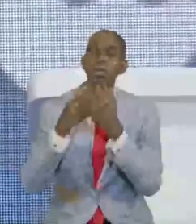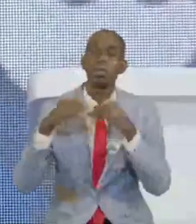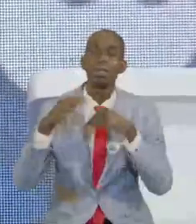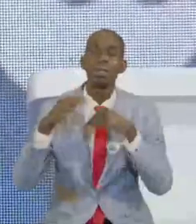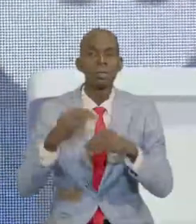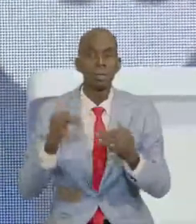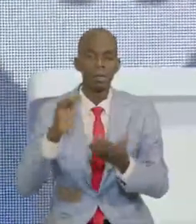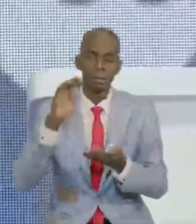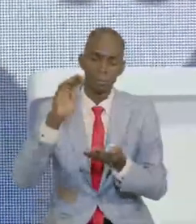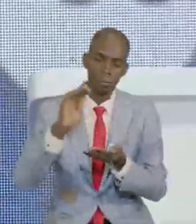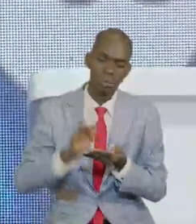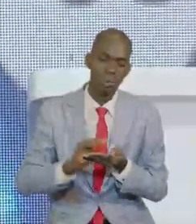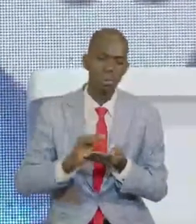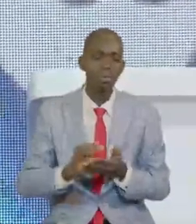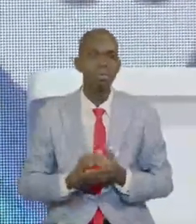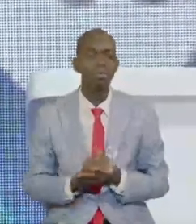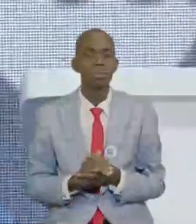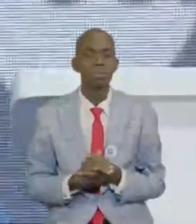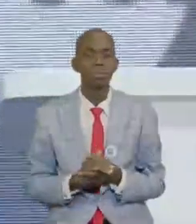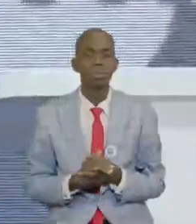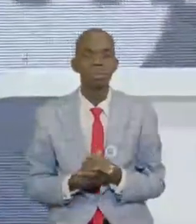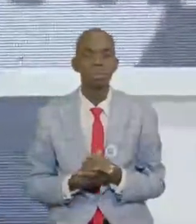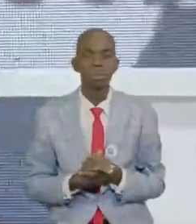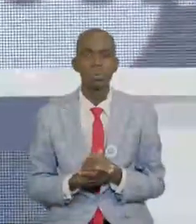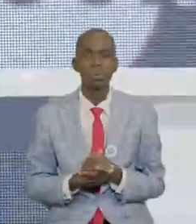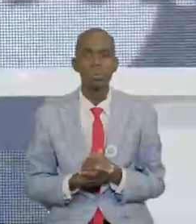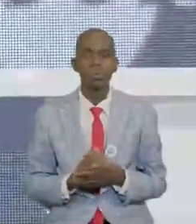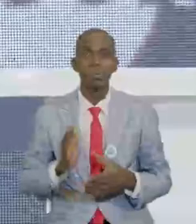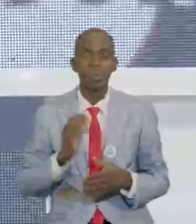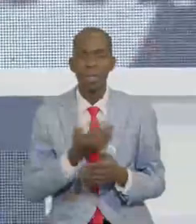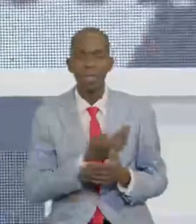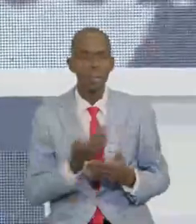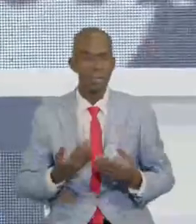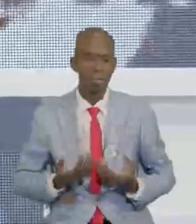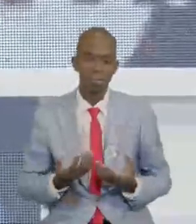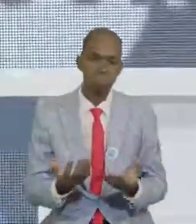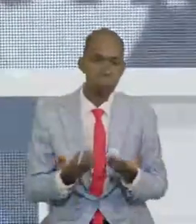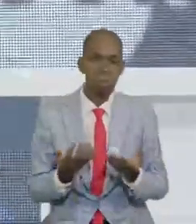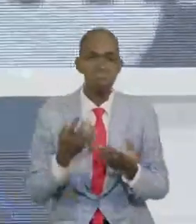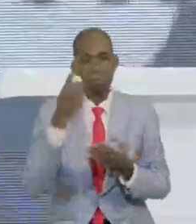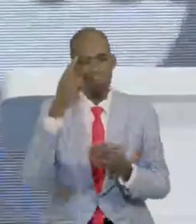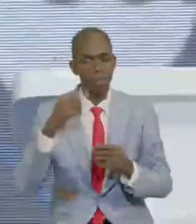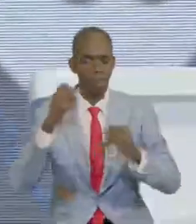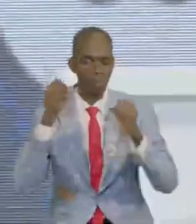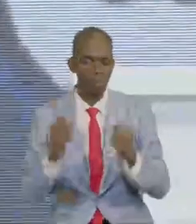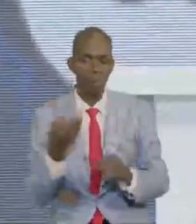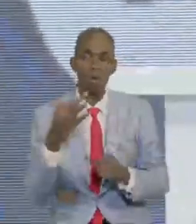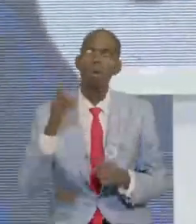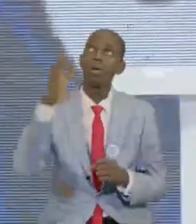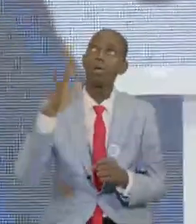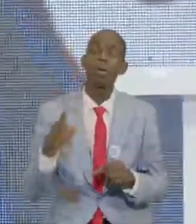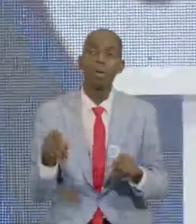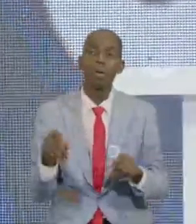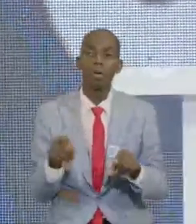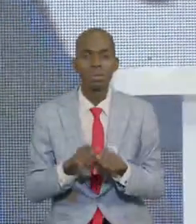Notre recherche du Seigneur qui est dans les cieux a diminué. Our passion for the power of God also was